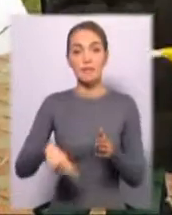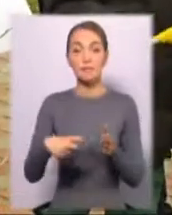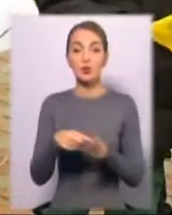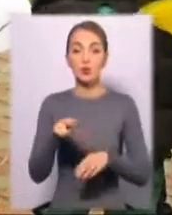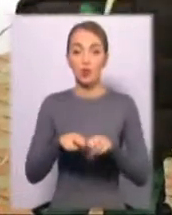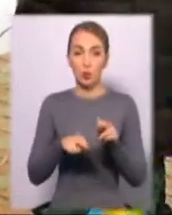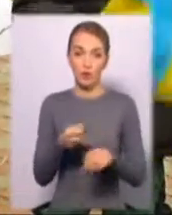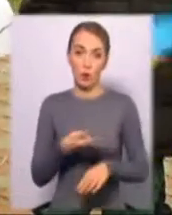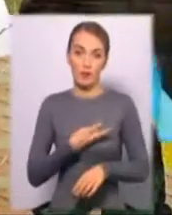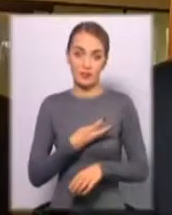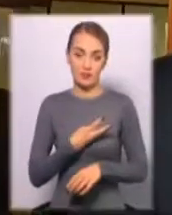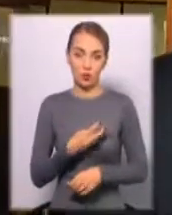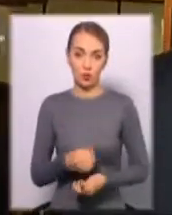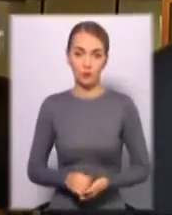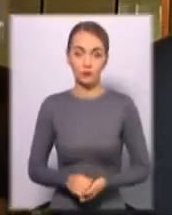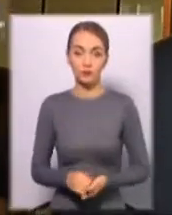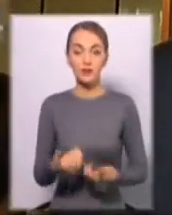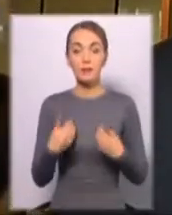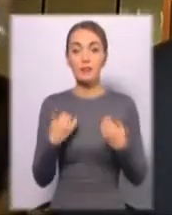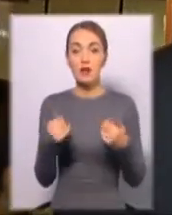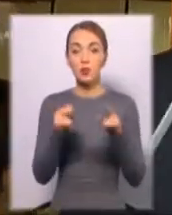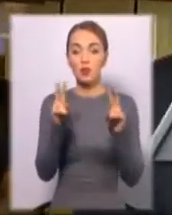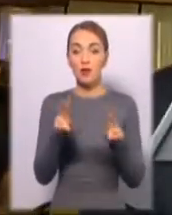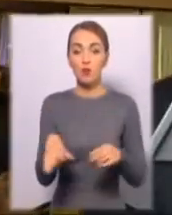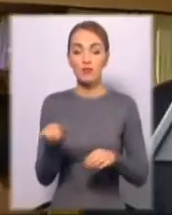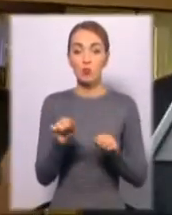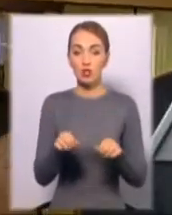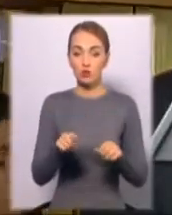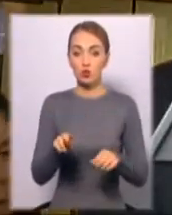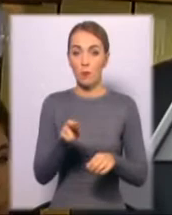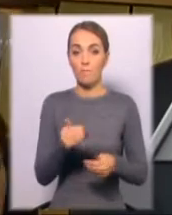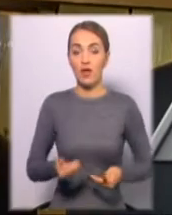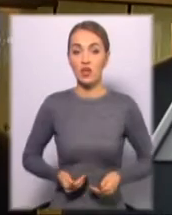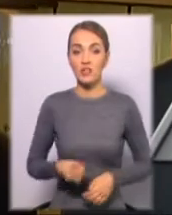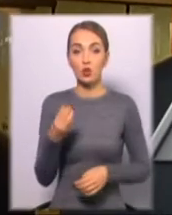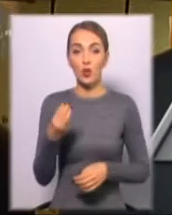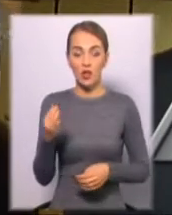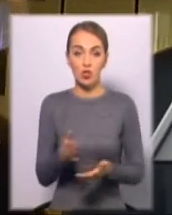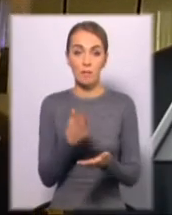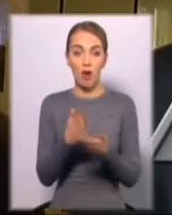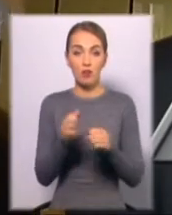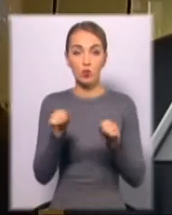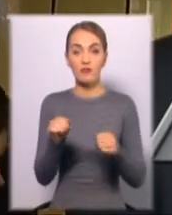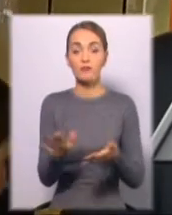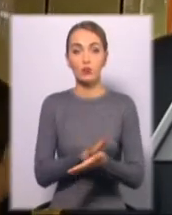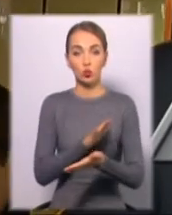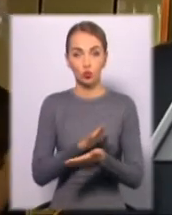налаштоване оптимістично. Ми зараз розглядаємо всі можливості для того, щоб мешканці Троєщини мали можливість безкоштовно